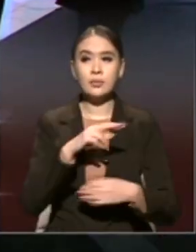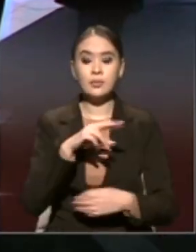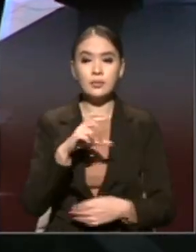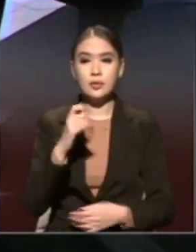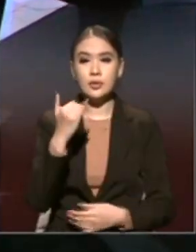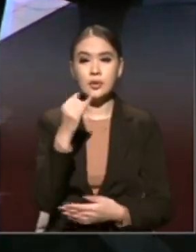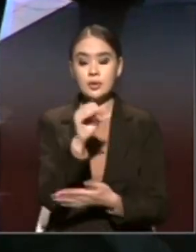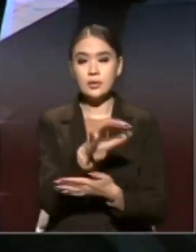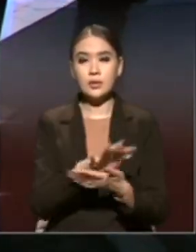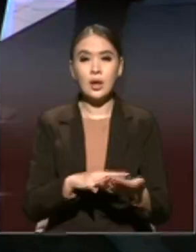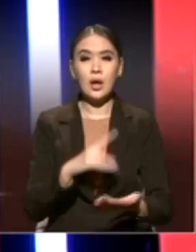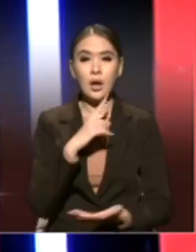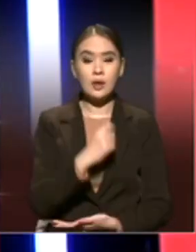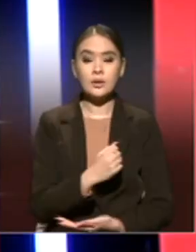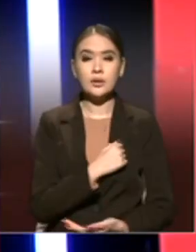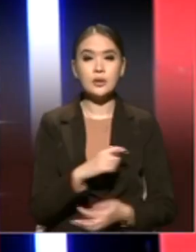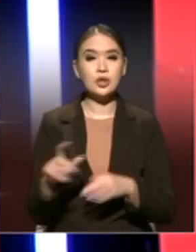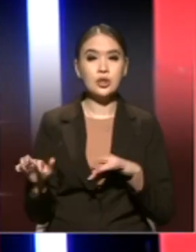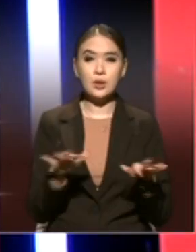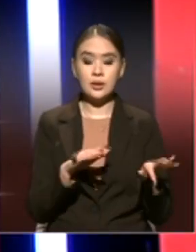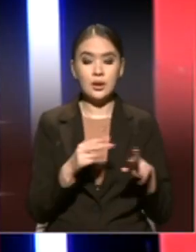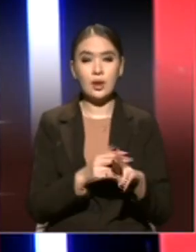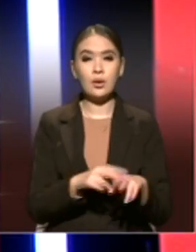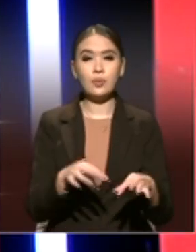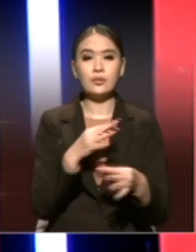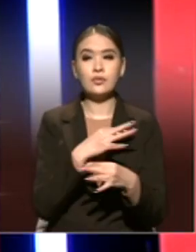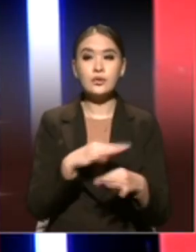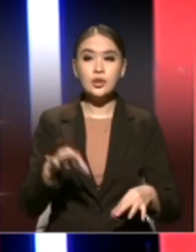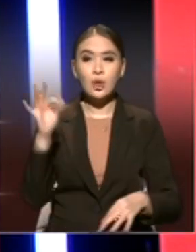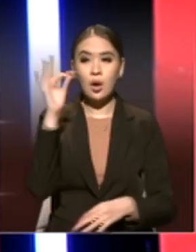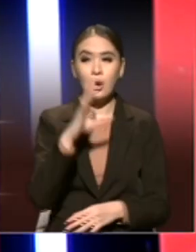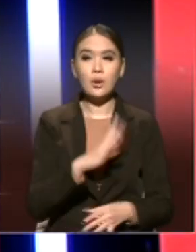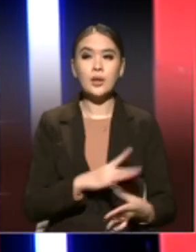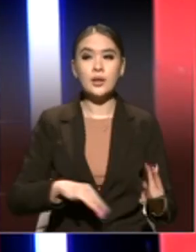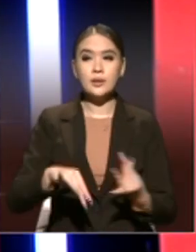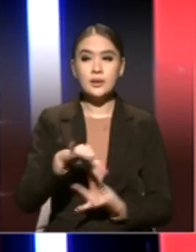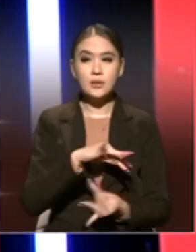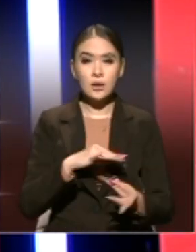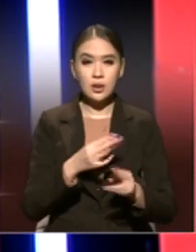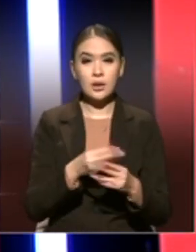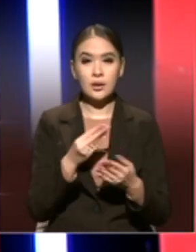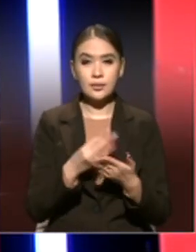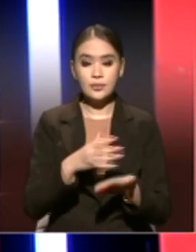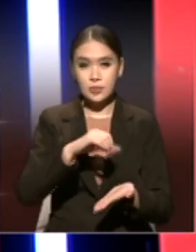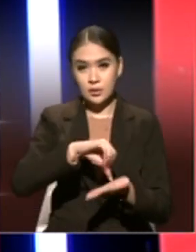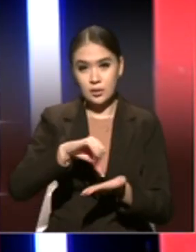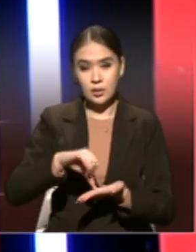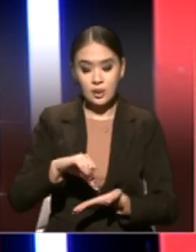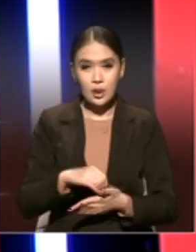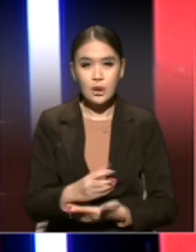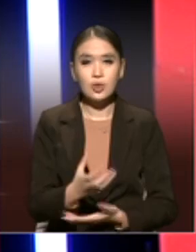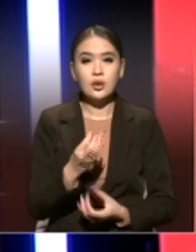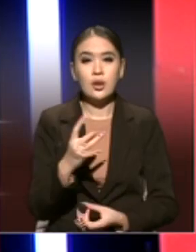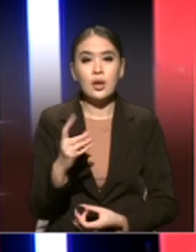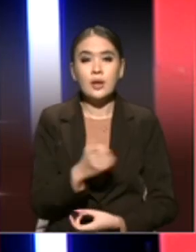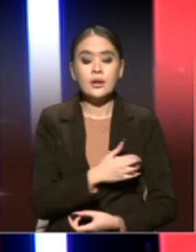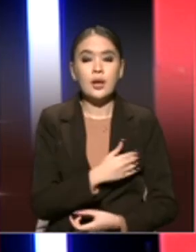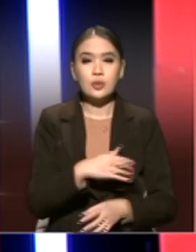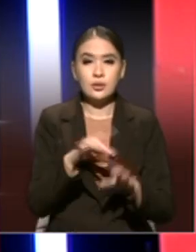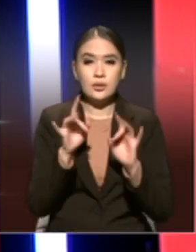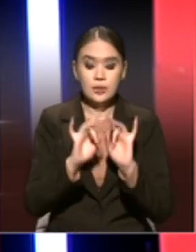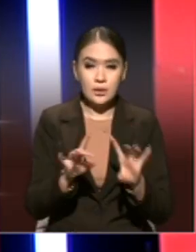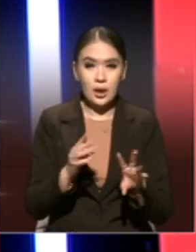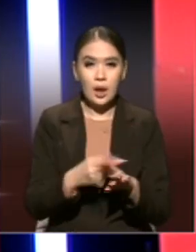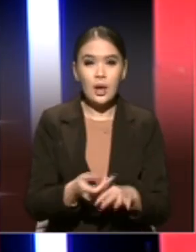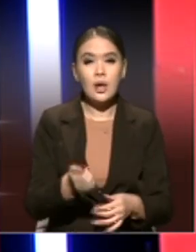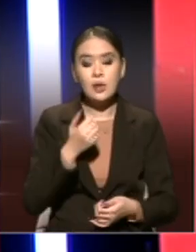қымбатты көрермен, әскердегі жағдай, әскердегі мүмкіндік деген мәселелерді талқылап жатырмыз. Қымбатты спикерлеріміз, тағы да айта кеткім келеді. Өздеріңізге алғысымызды мына жерде